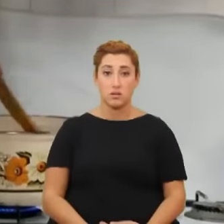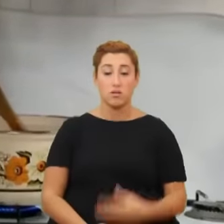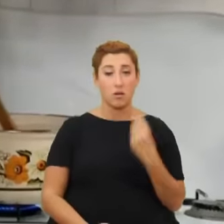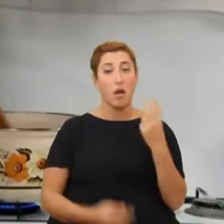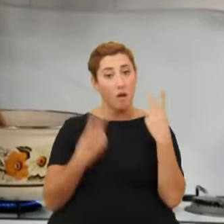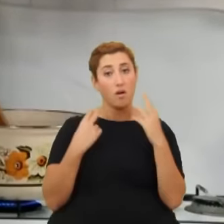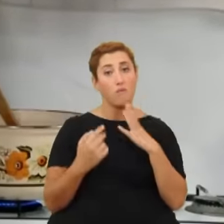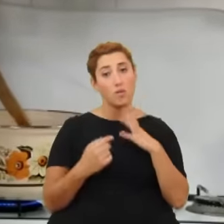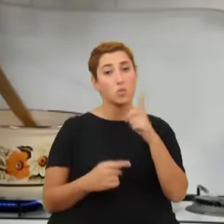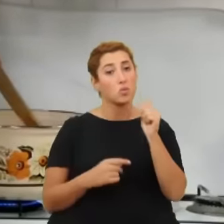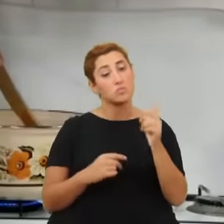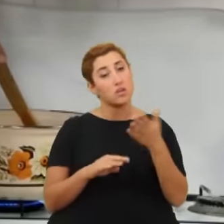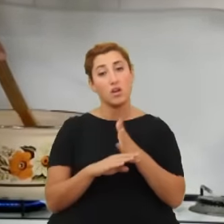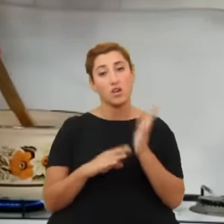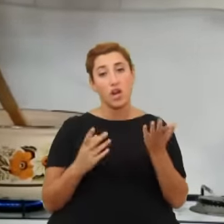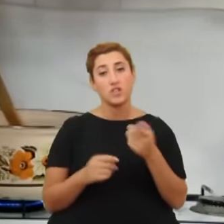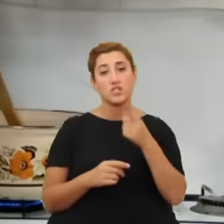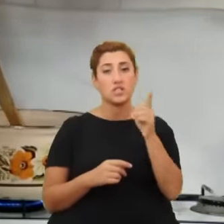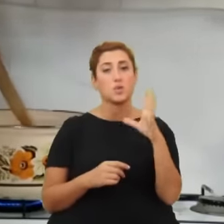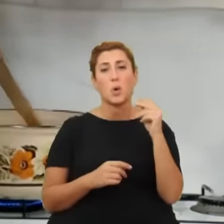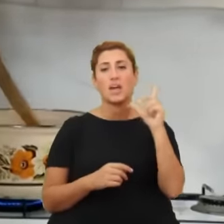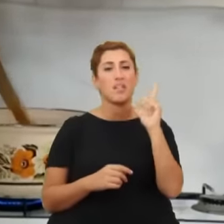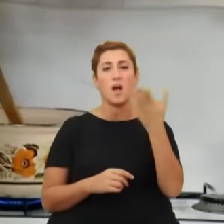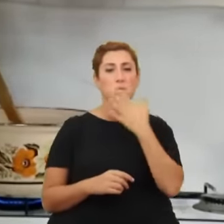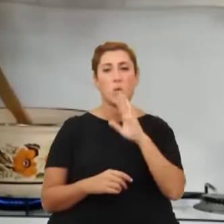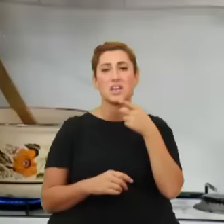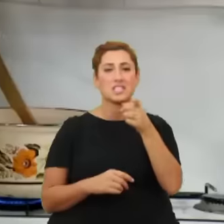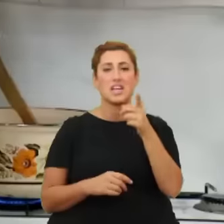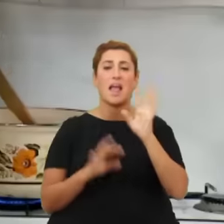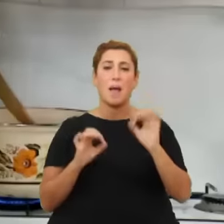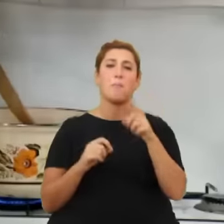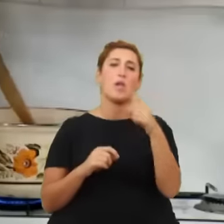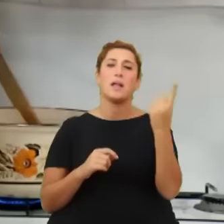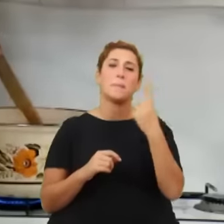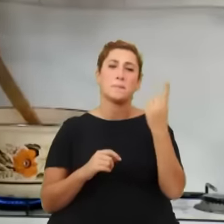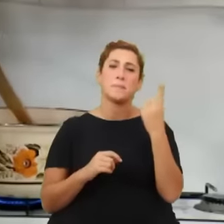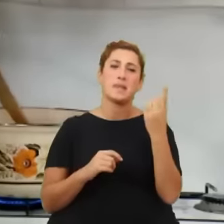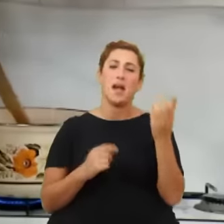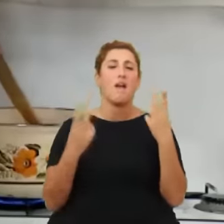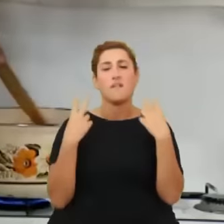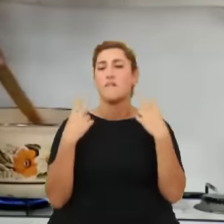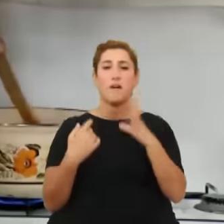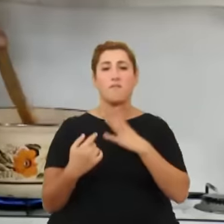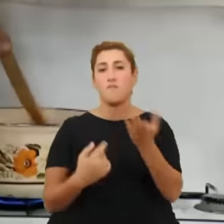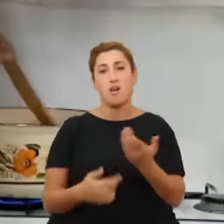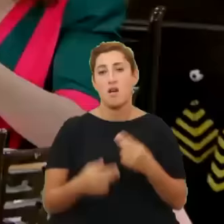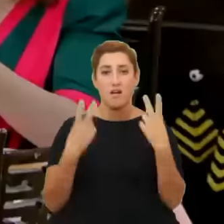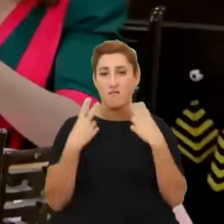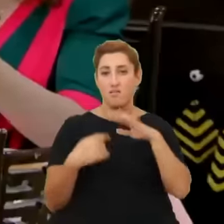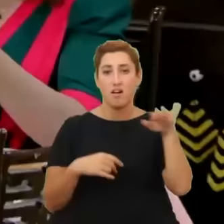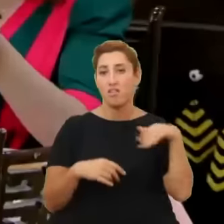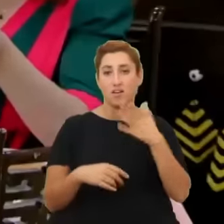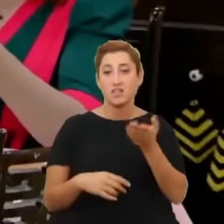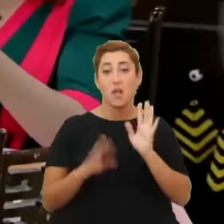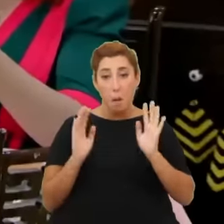İyi, havalıysa madem gerçi. Senin çok ihtiyacın yok yani. Senin hep böyle bir havan var yani, bir havalı